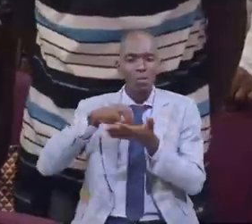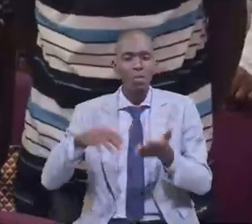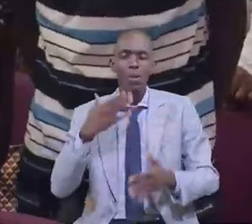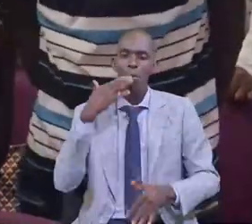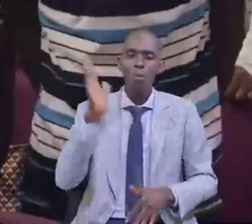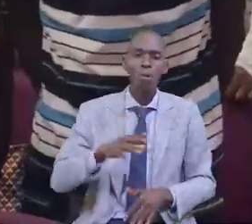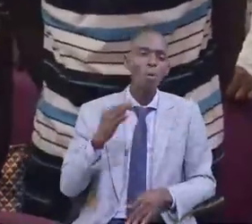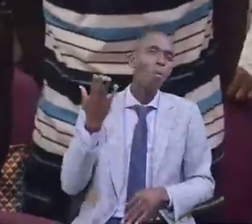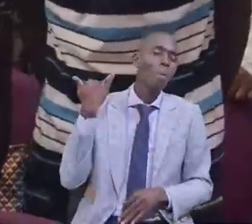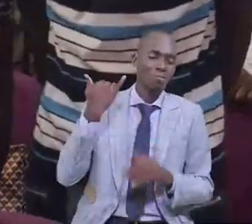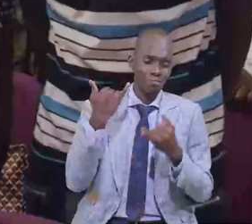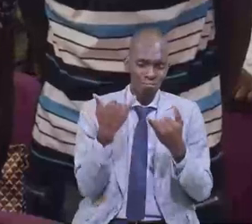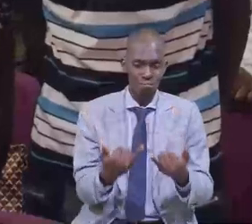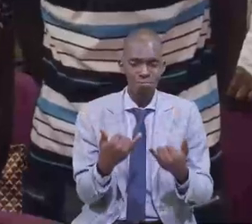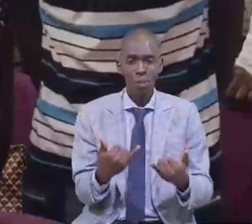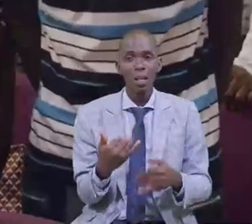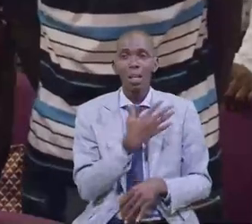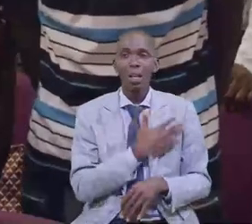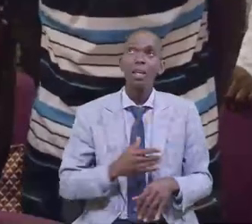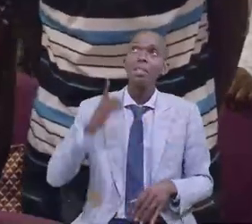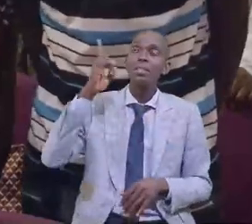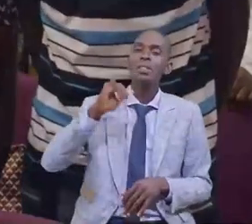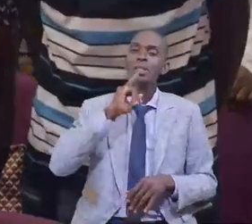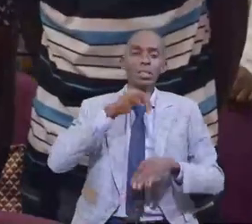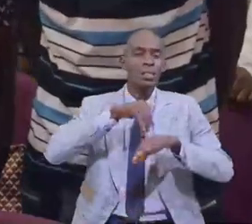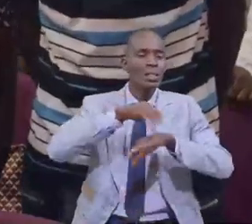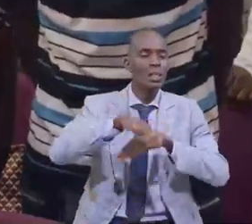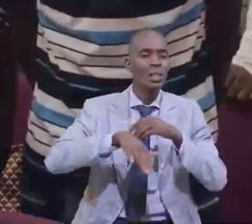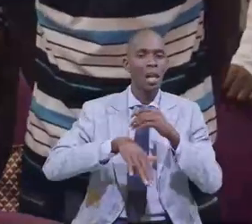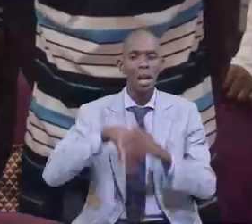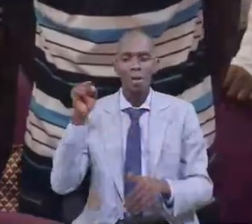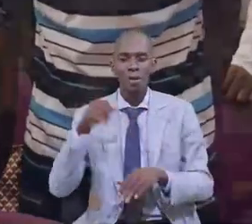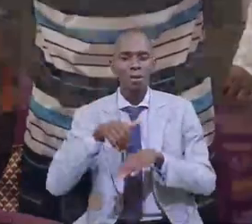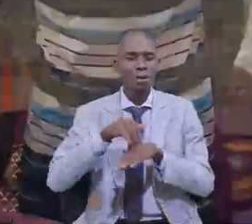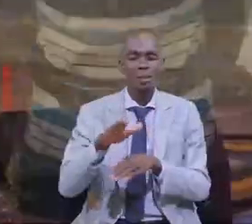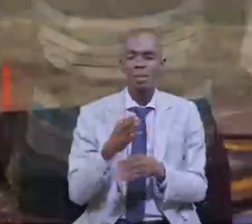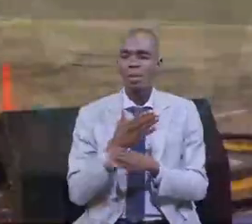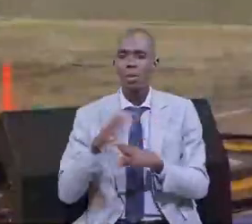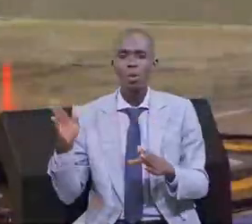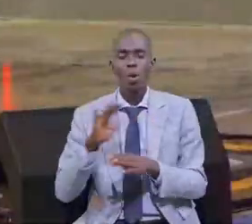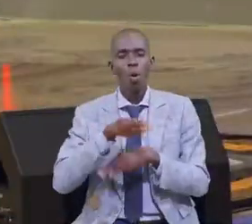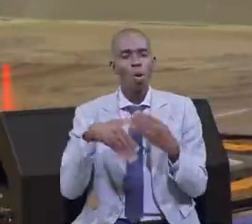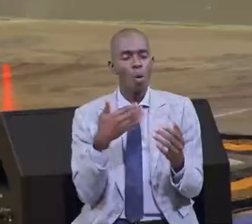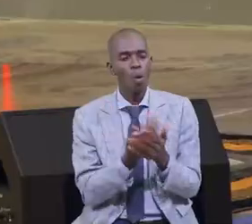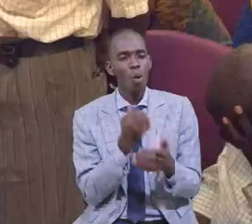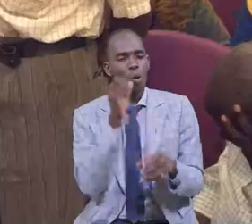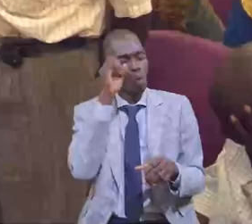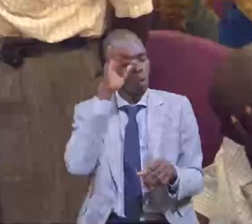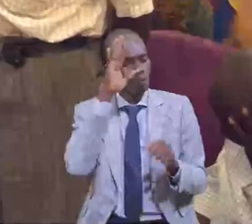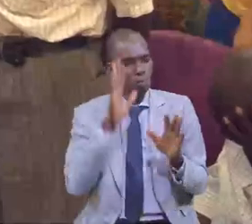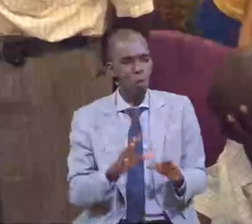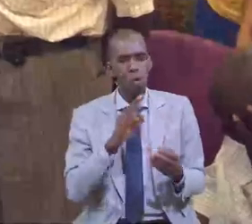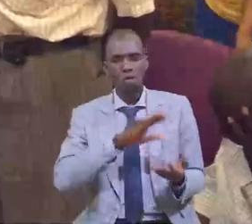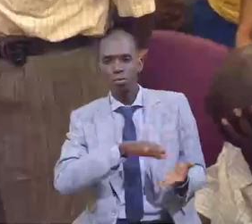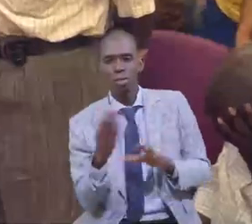Il efface la méchanceté du passé. Et il renvoie les messagers